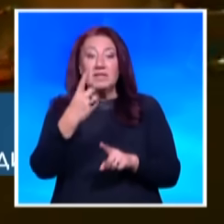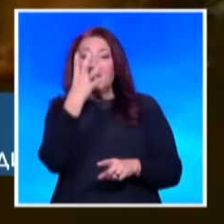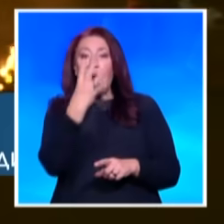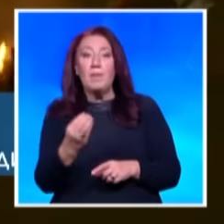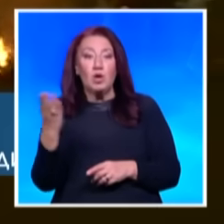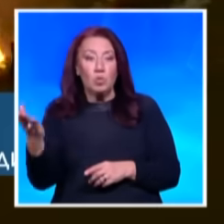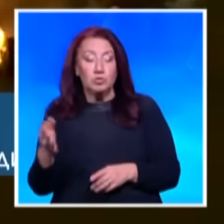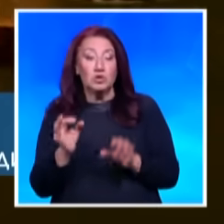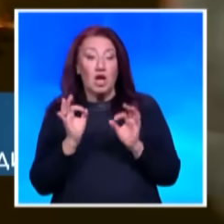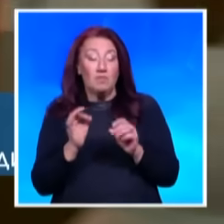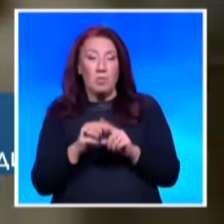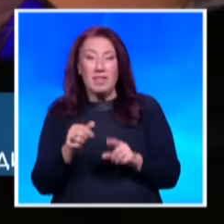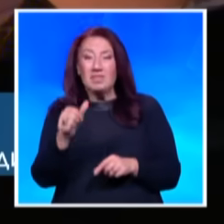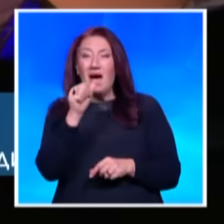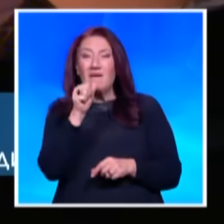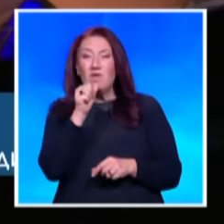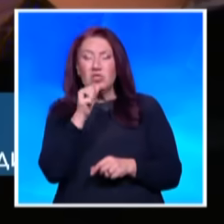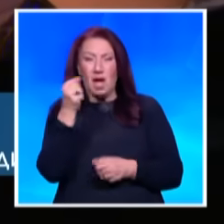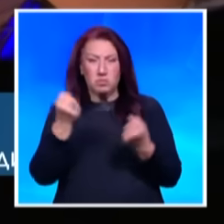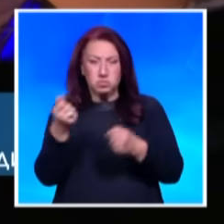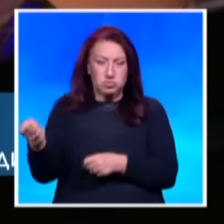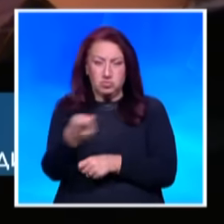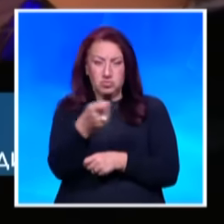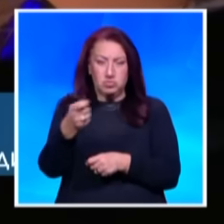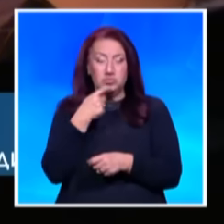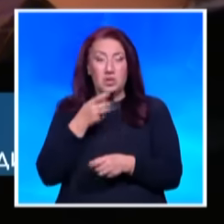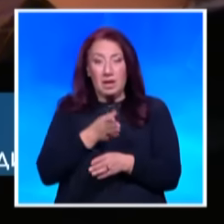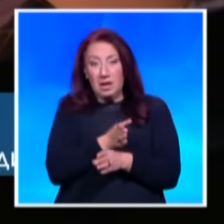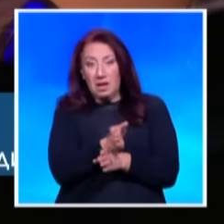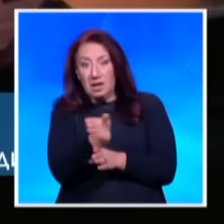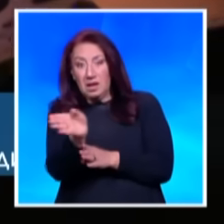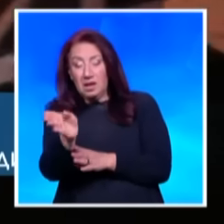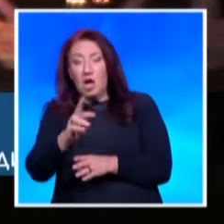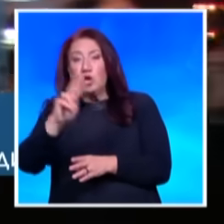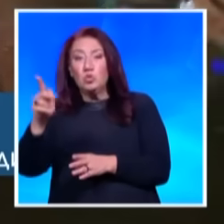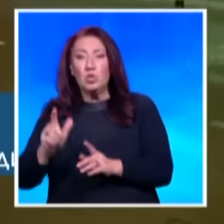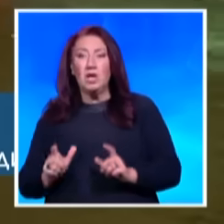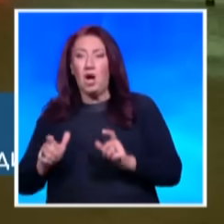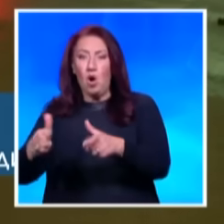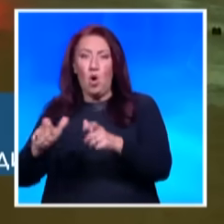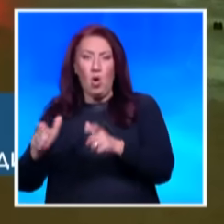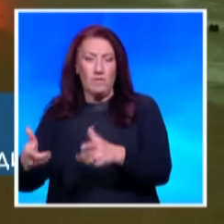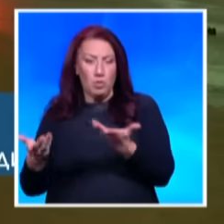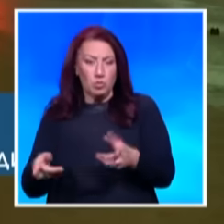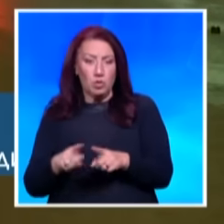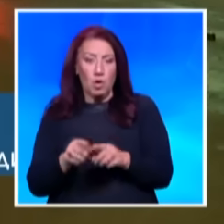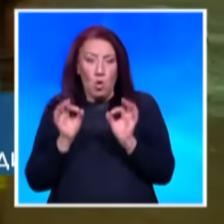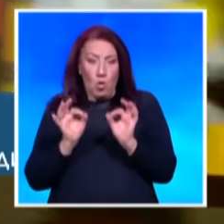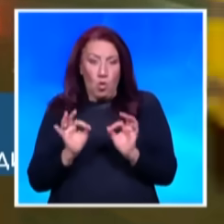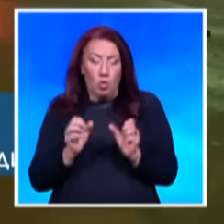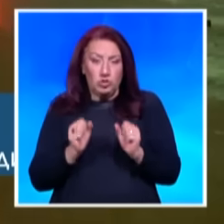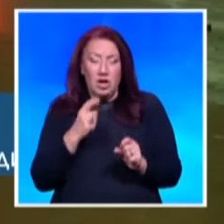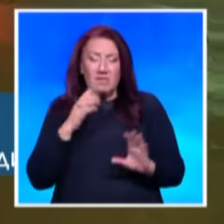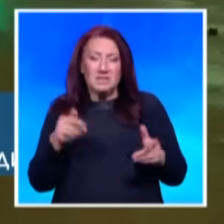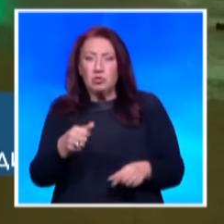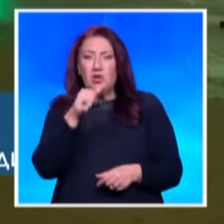водното оръдие всъщност се насочва към другата страна на булеварда, към други кофи за буклук, където всеки момент се очаква да започнат с